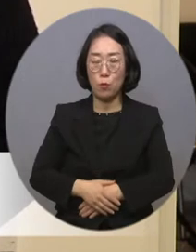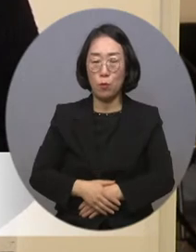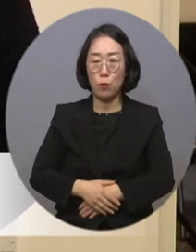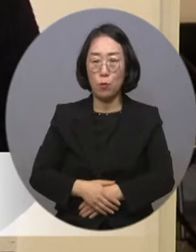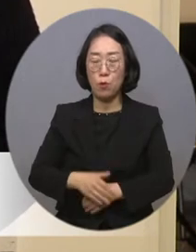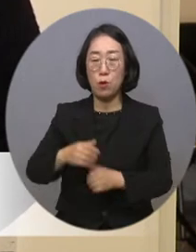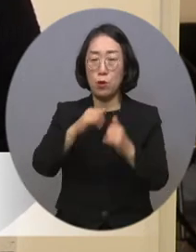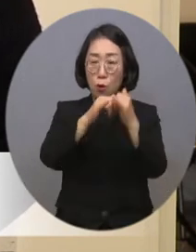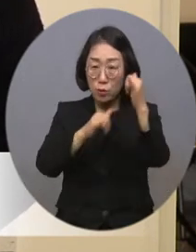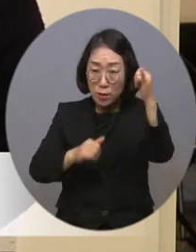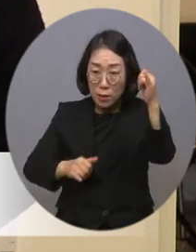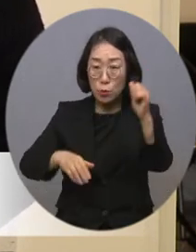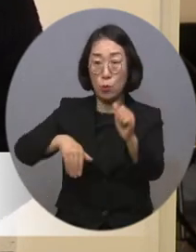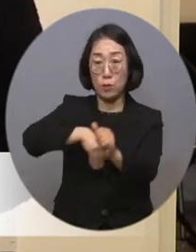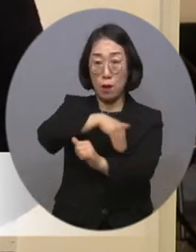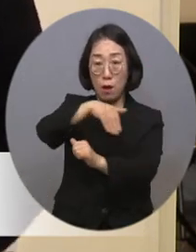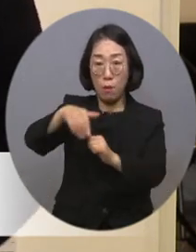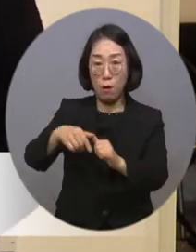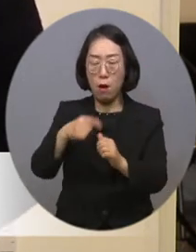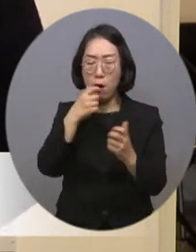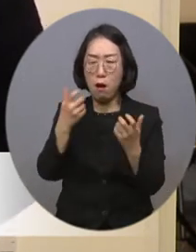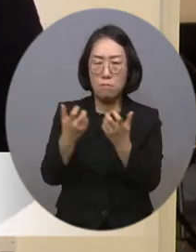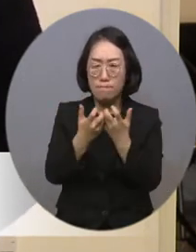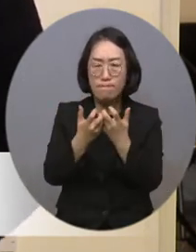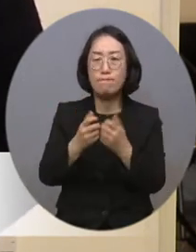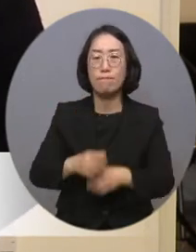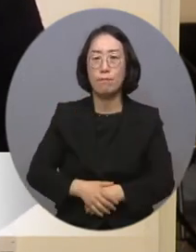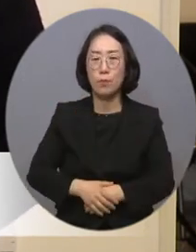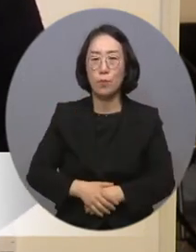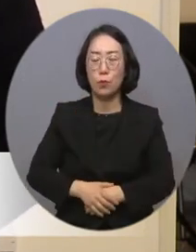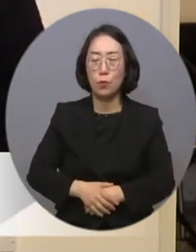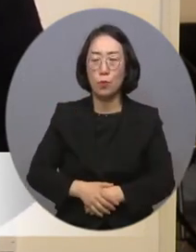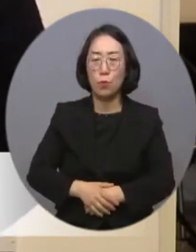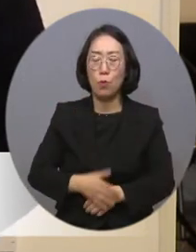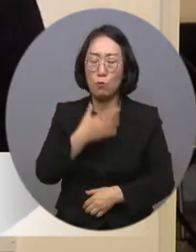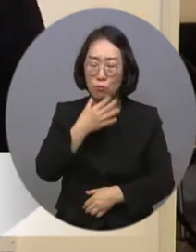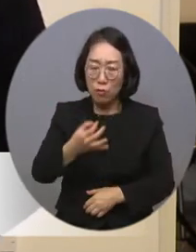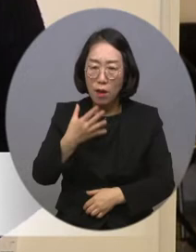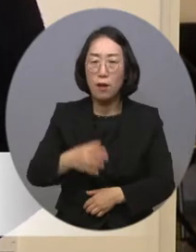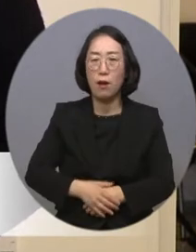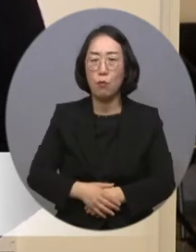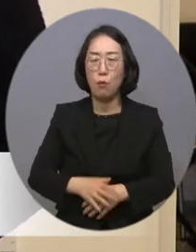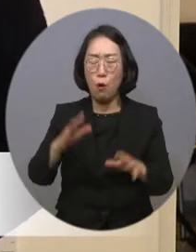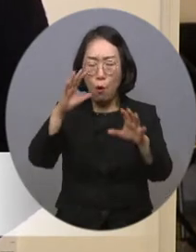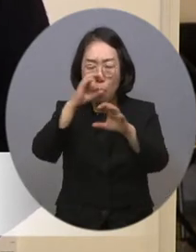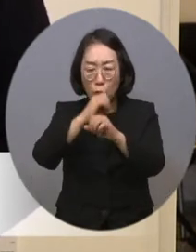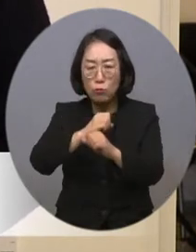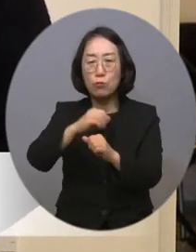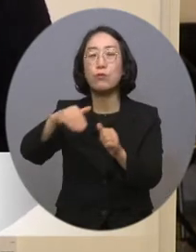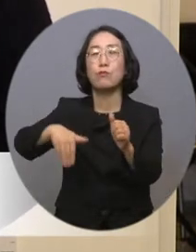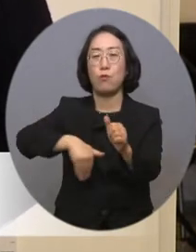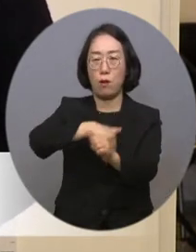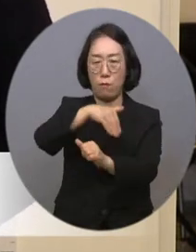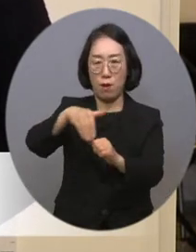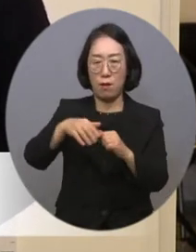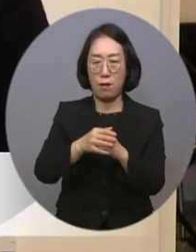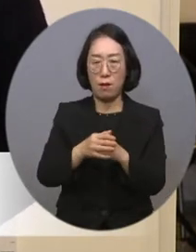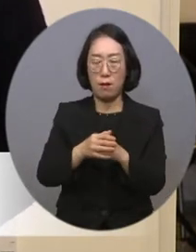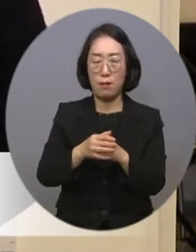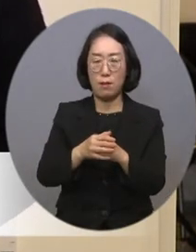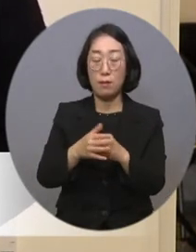보면은 뭐 역사적으로나 상당히 좀 차갑고 불우하고 좀 어둡고 이런 풍경이어서